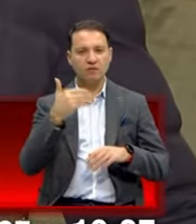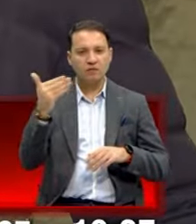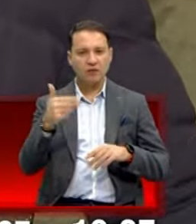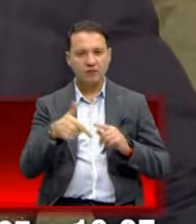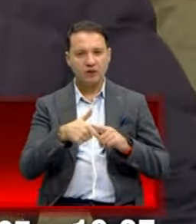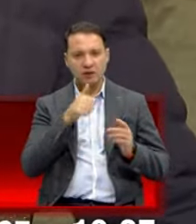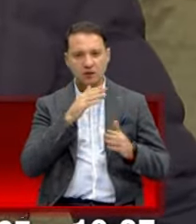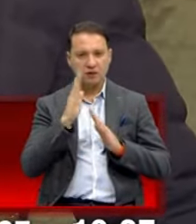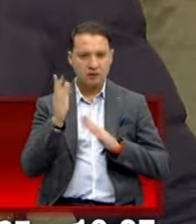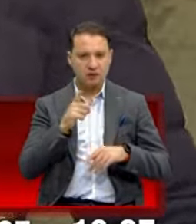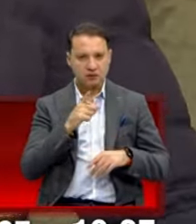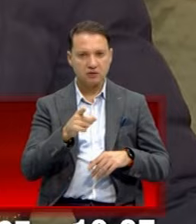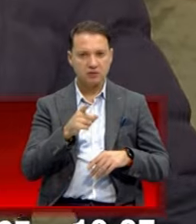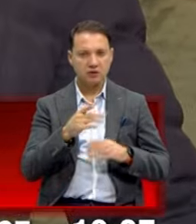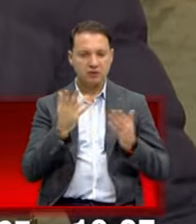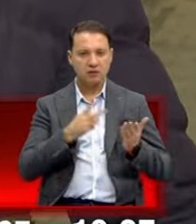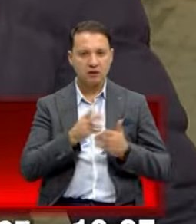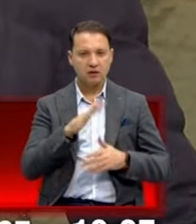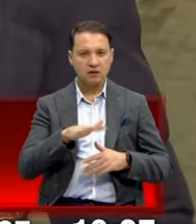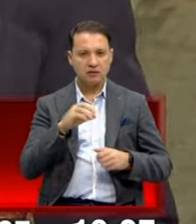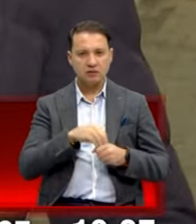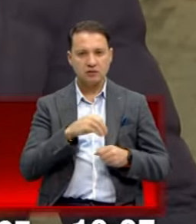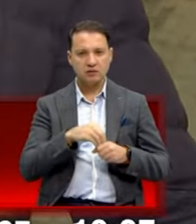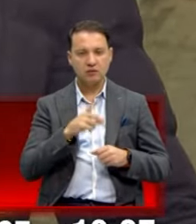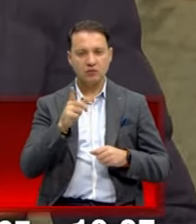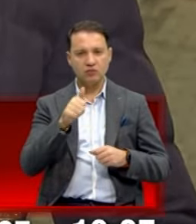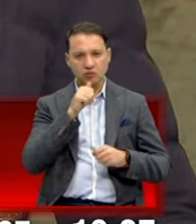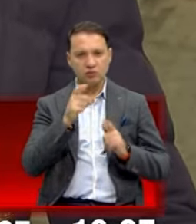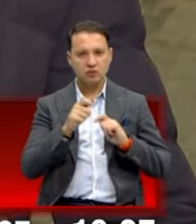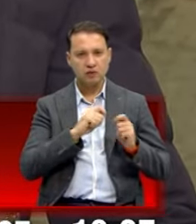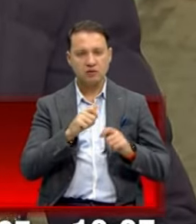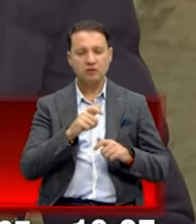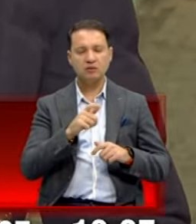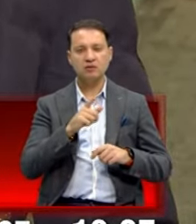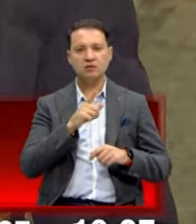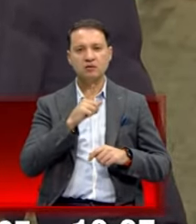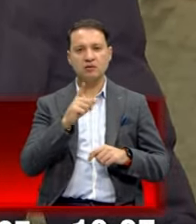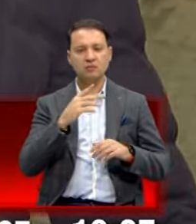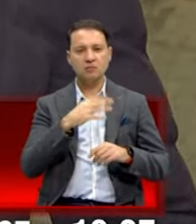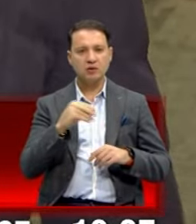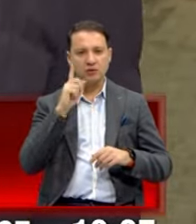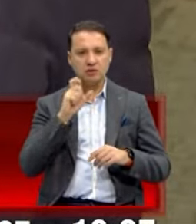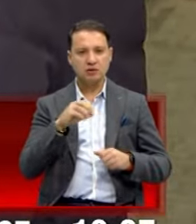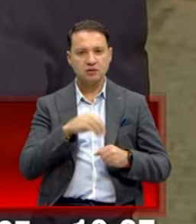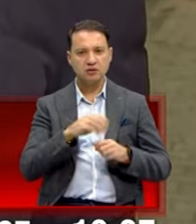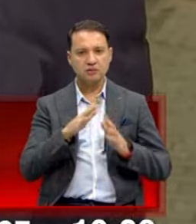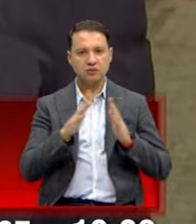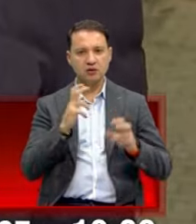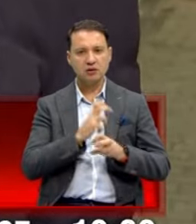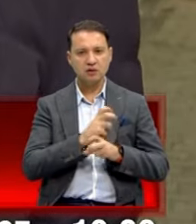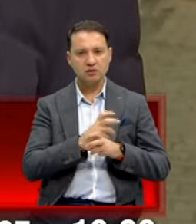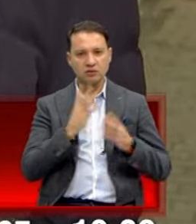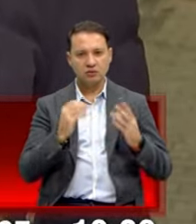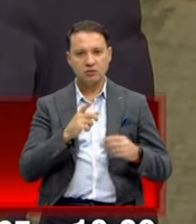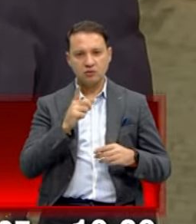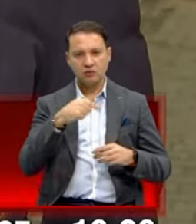Fırat'a ulaşırsa hem tarım arazileri açısından hem o suyu kullanan, içme suyu olarak kullanan milyonlarca kişi açısından büyük bir tehdit oluşturacak.